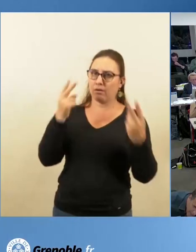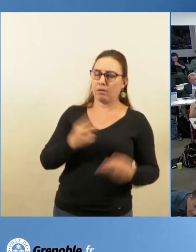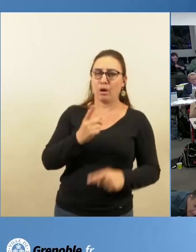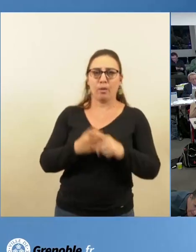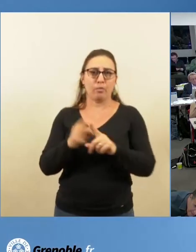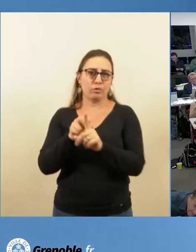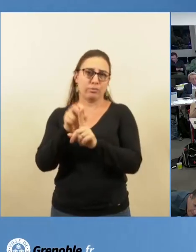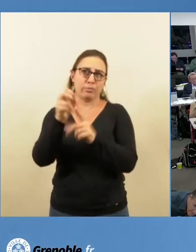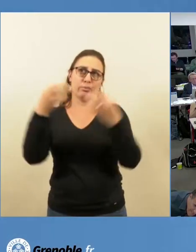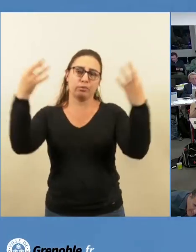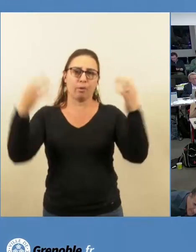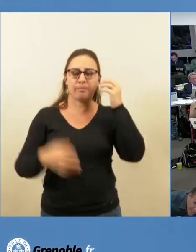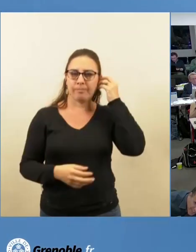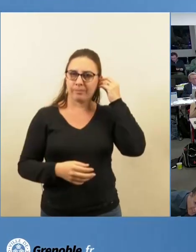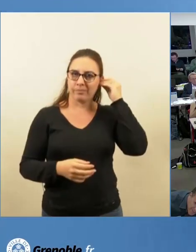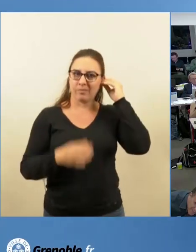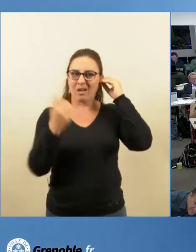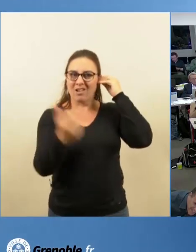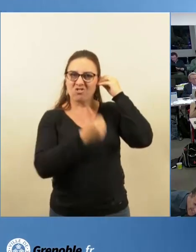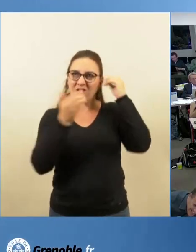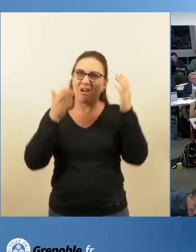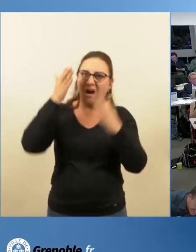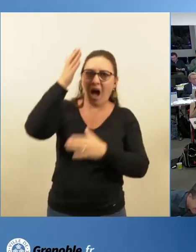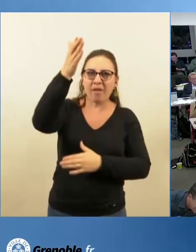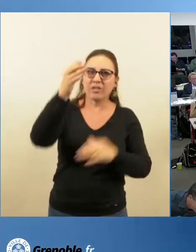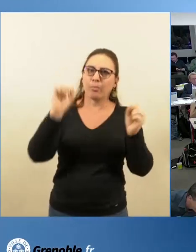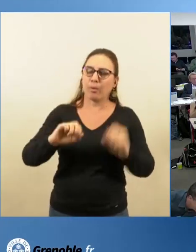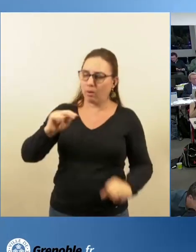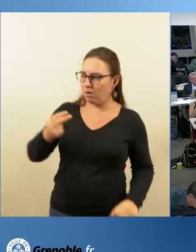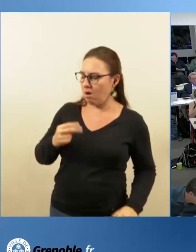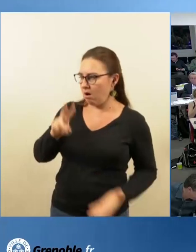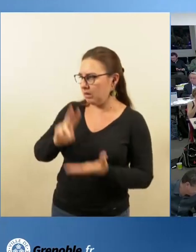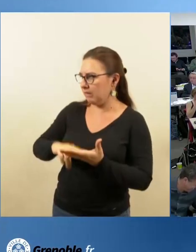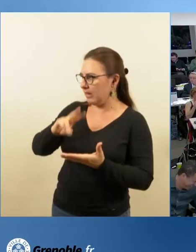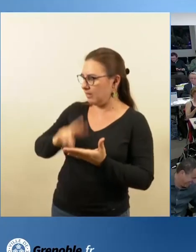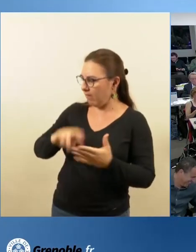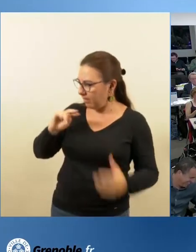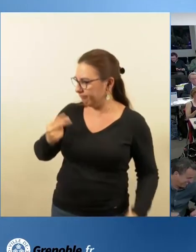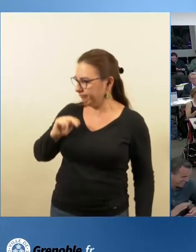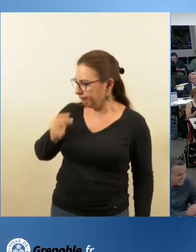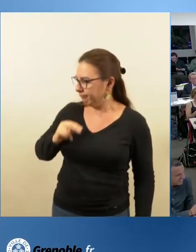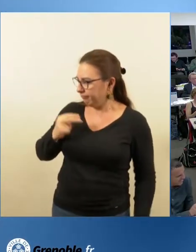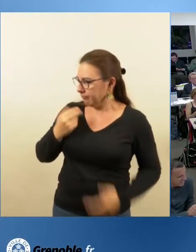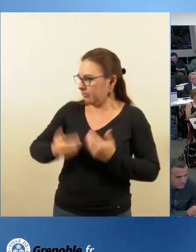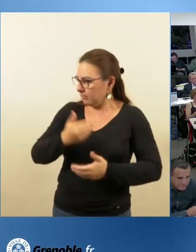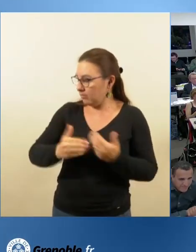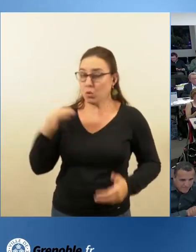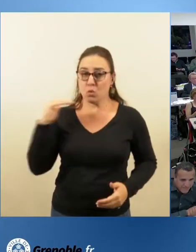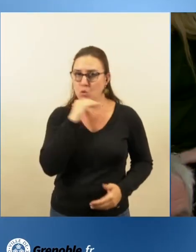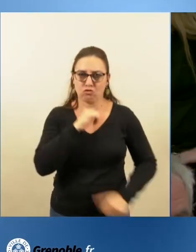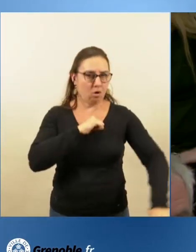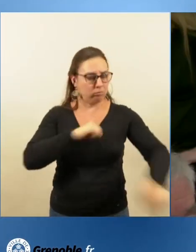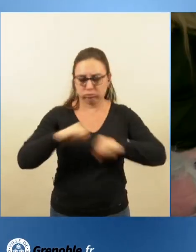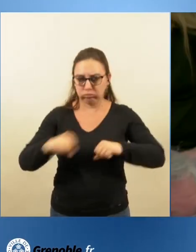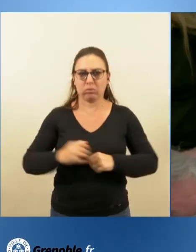au réchauffement climatique toute personne qui croit en l'avenir ne peut être insensible à cela et donc par conséquent il y a urgence à agir